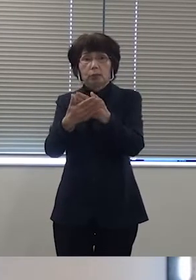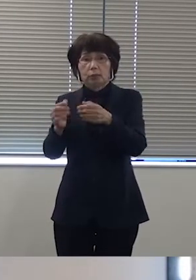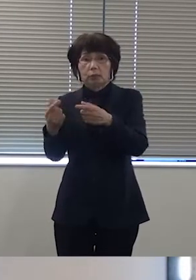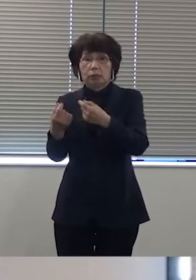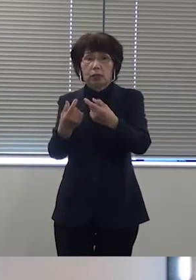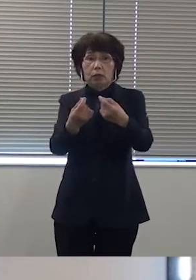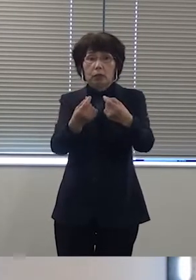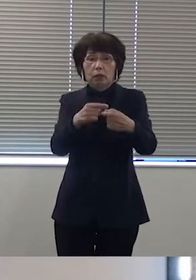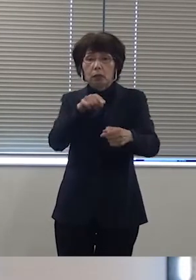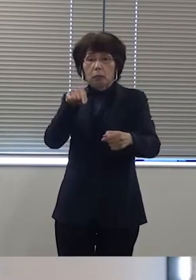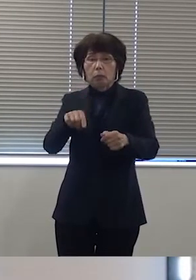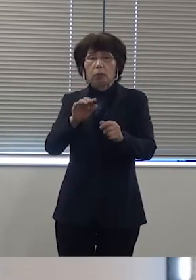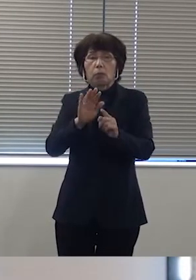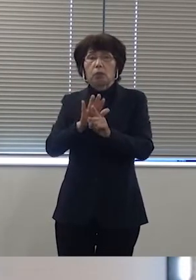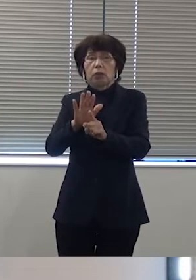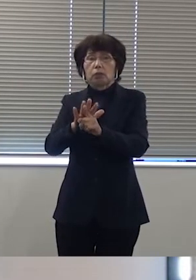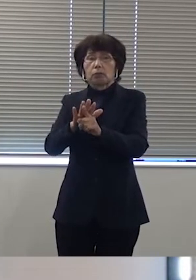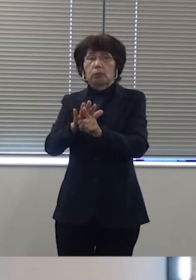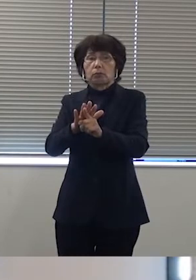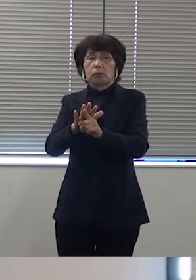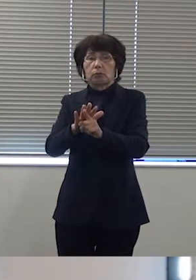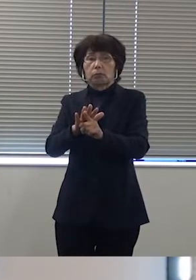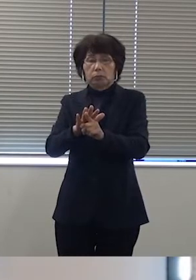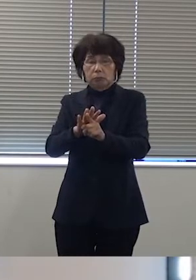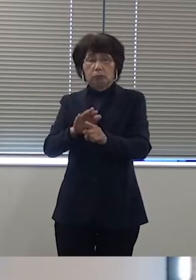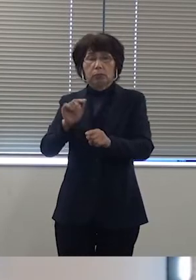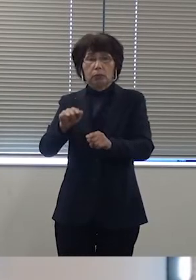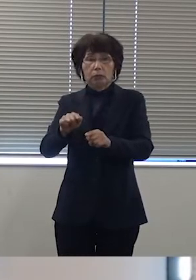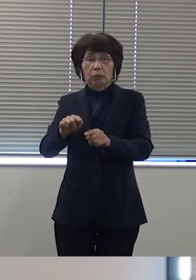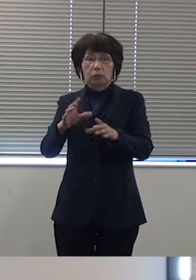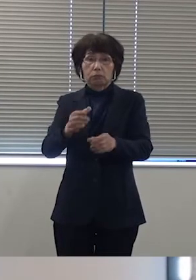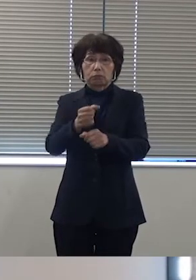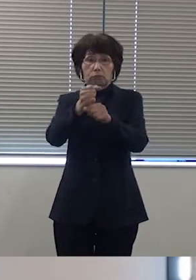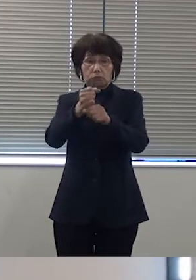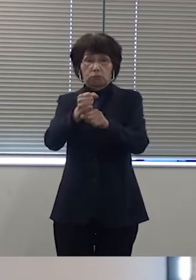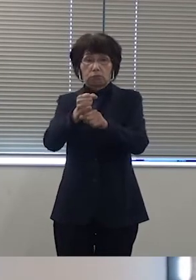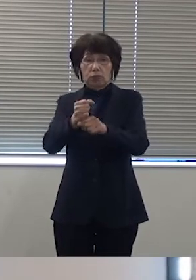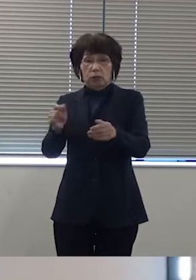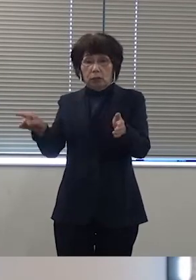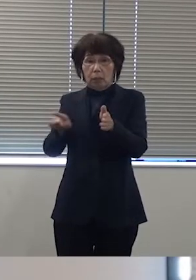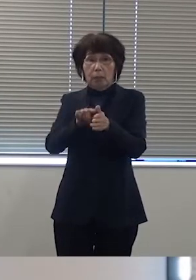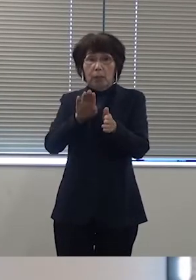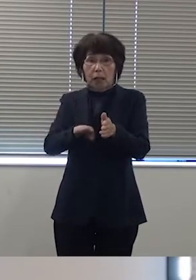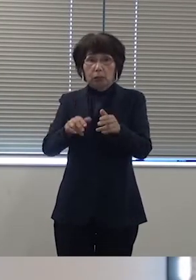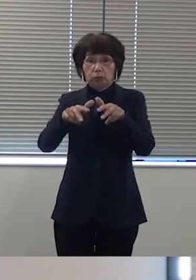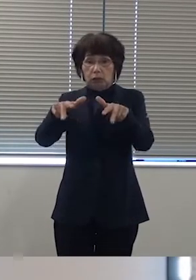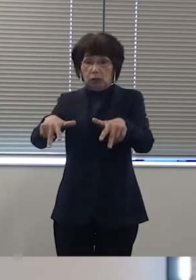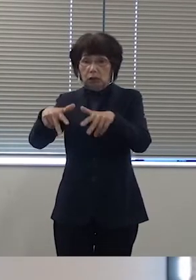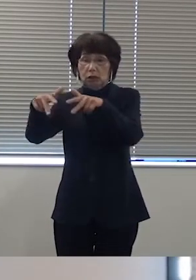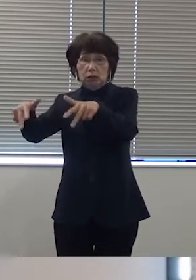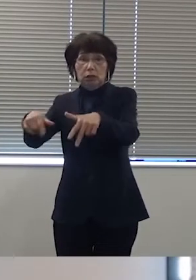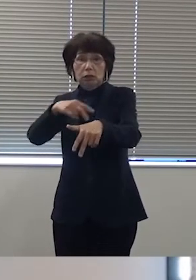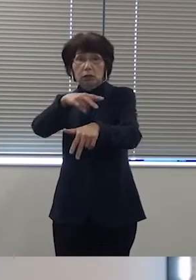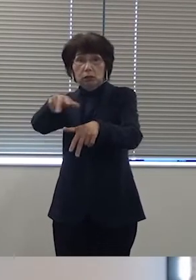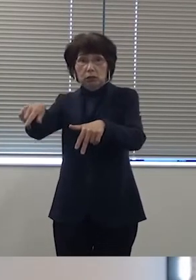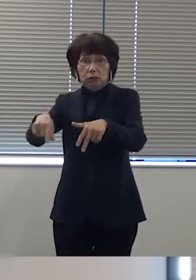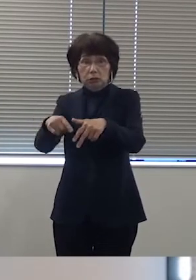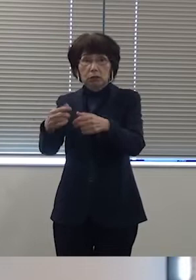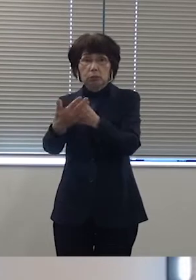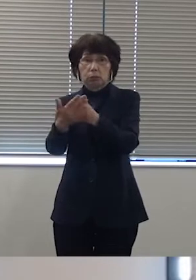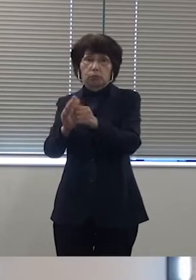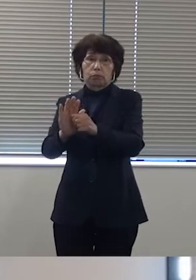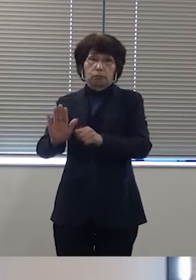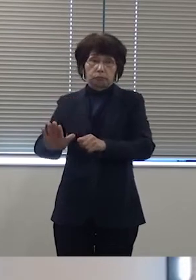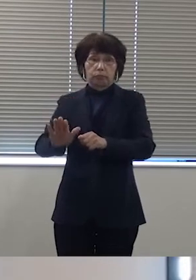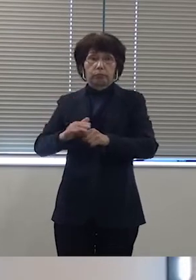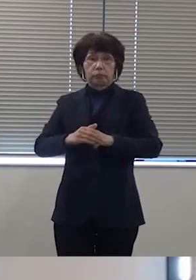ただそれと全然別の切り口でこういうものをやりたいというものが、まあ、いいものが我々も政策として見つかれば、